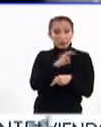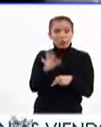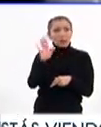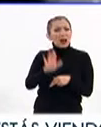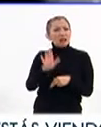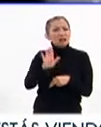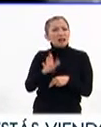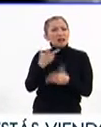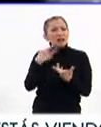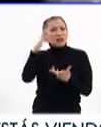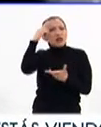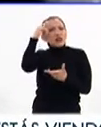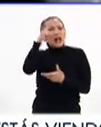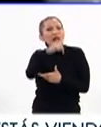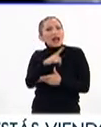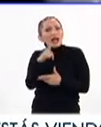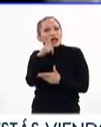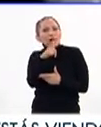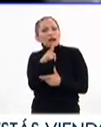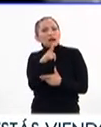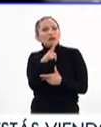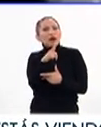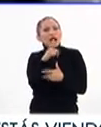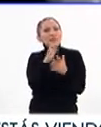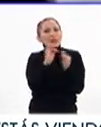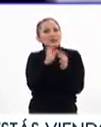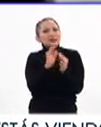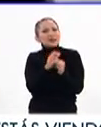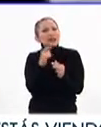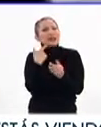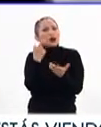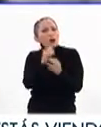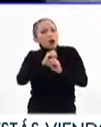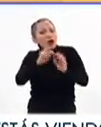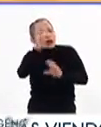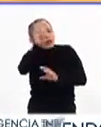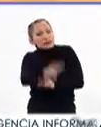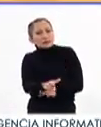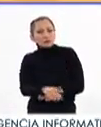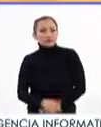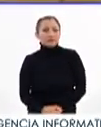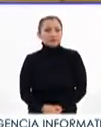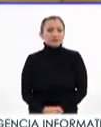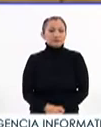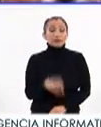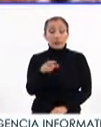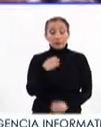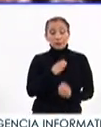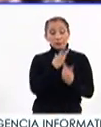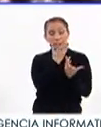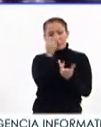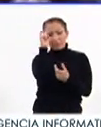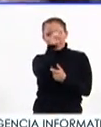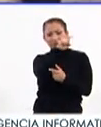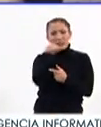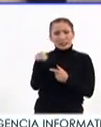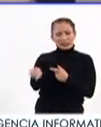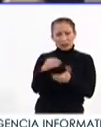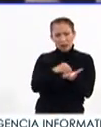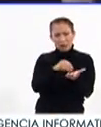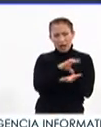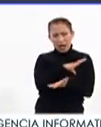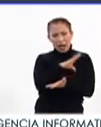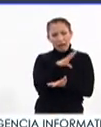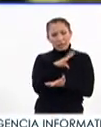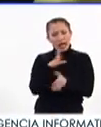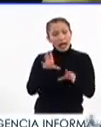però ricordiamo che la lingua descrive una realtà. Una realidad que expresa la dificultad aún